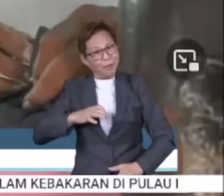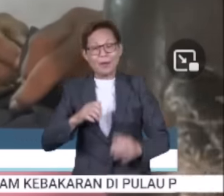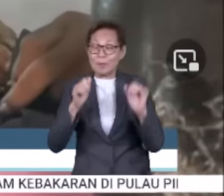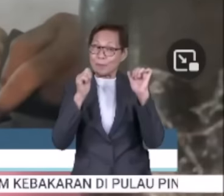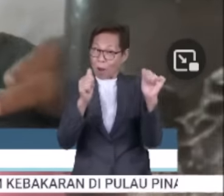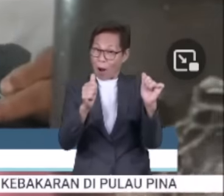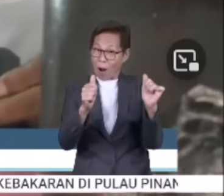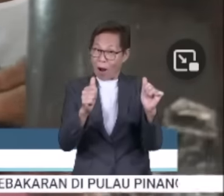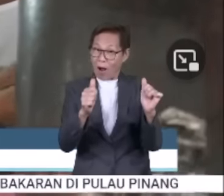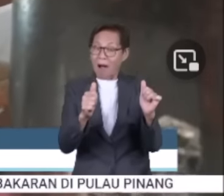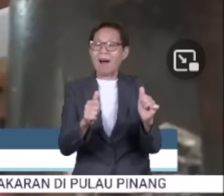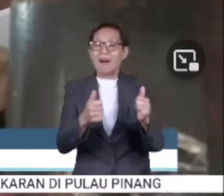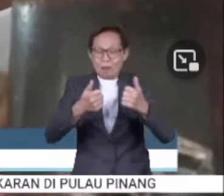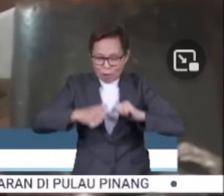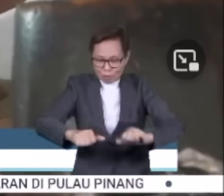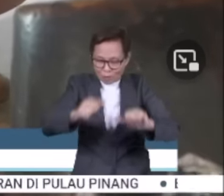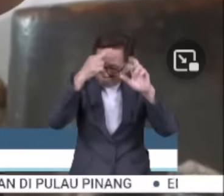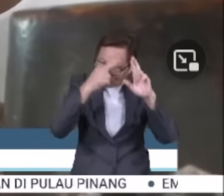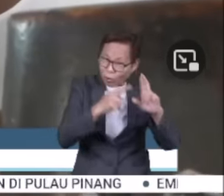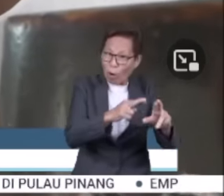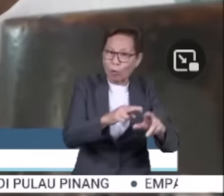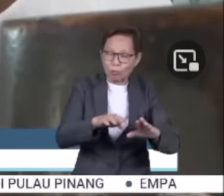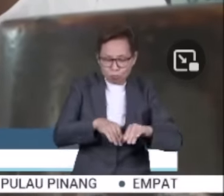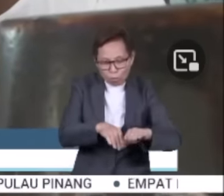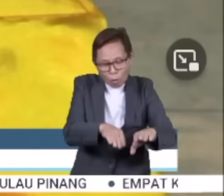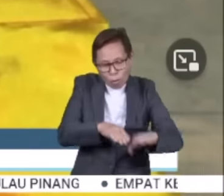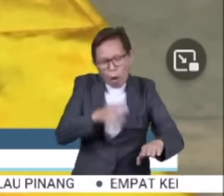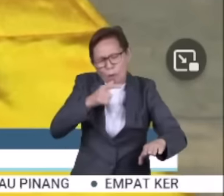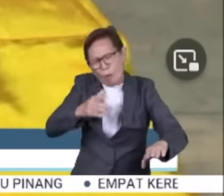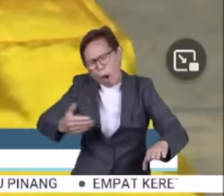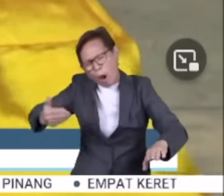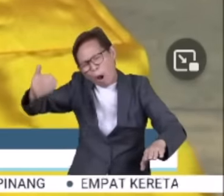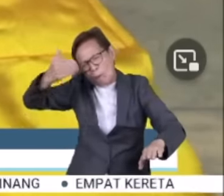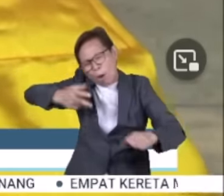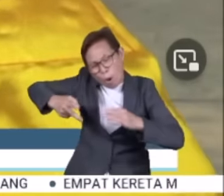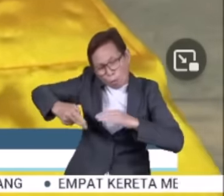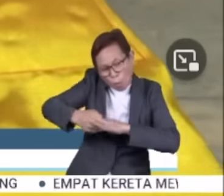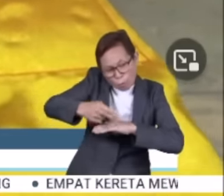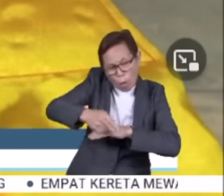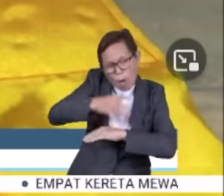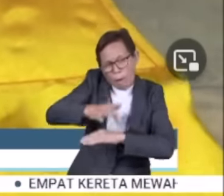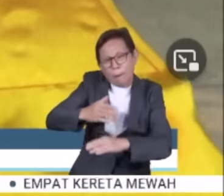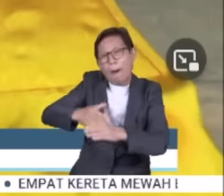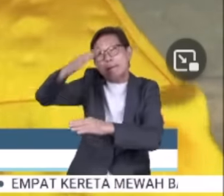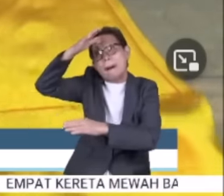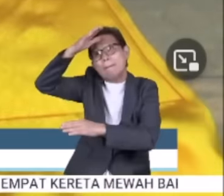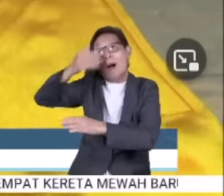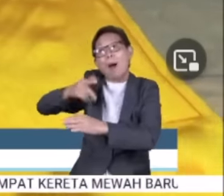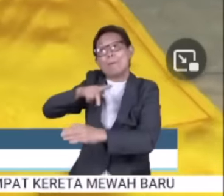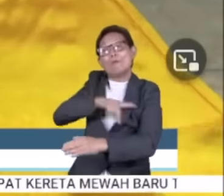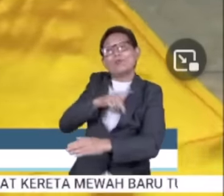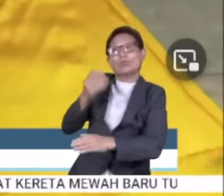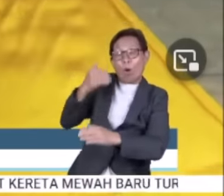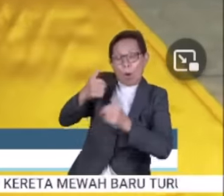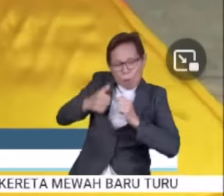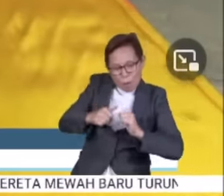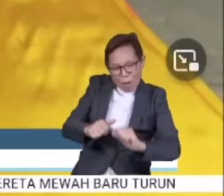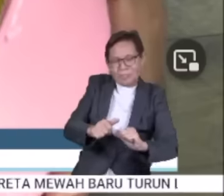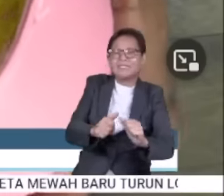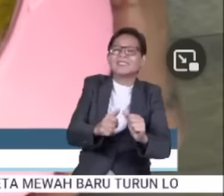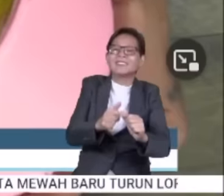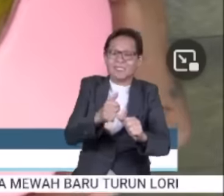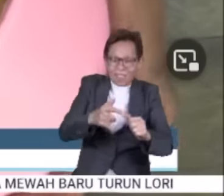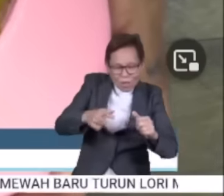Menariknya, Hajar masih setia menggunakan mesin jahit antik dan gunting lama peninggalan arwah bapanya yang masih setia